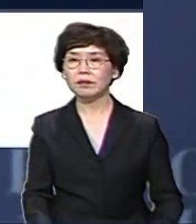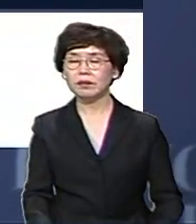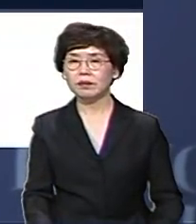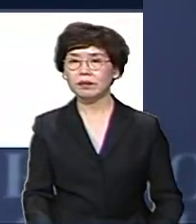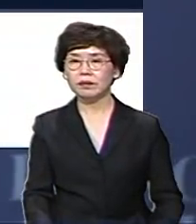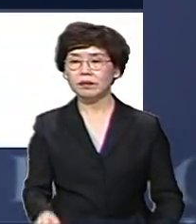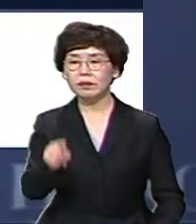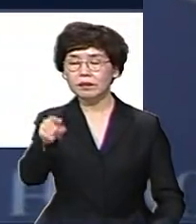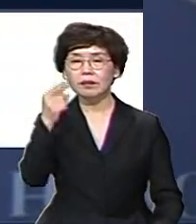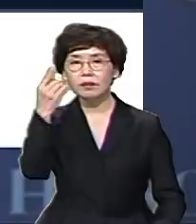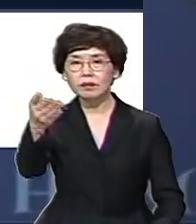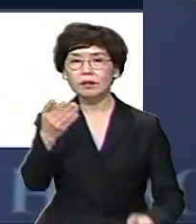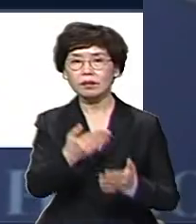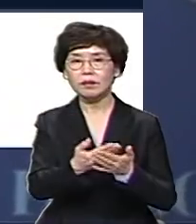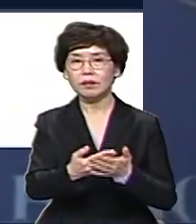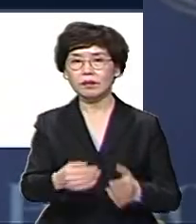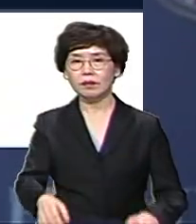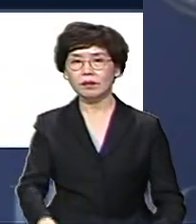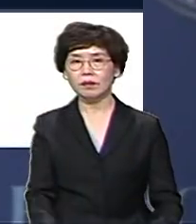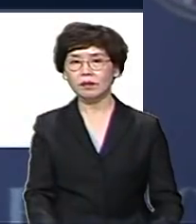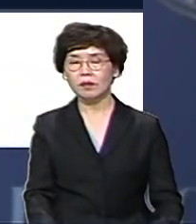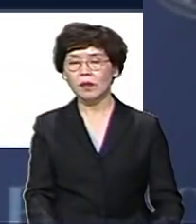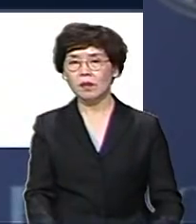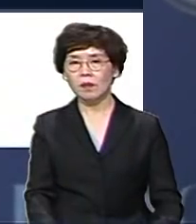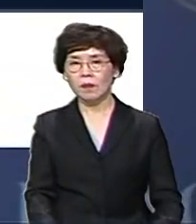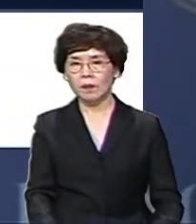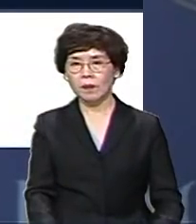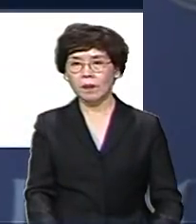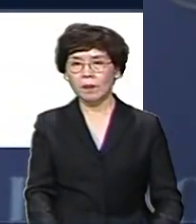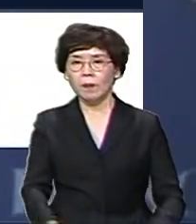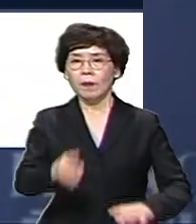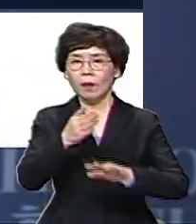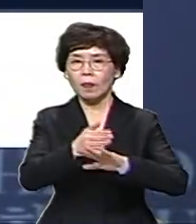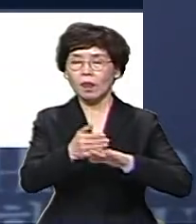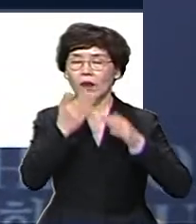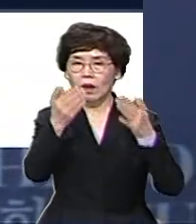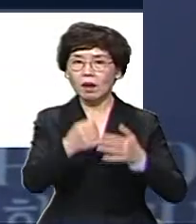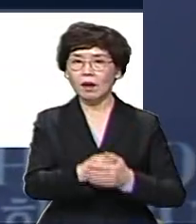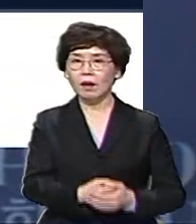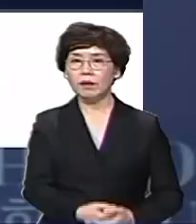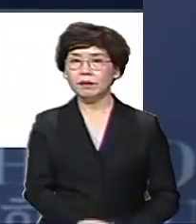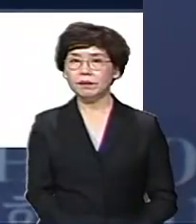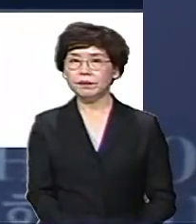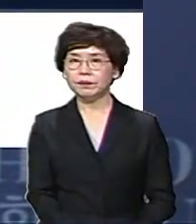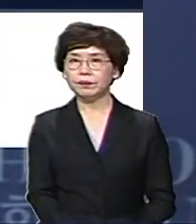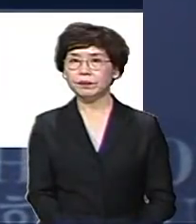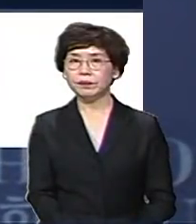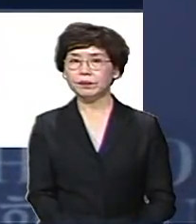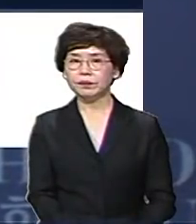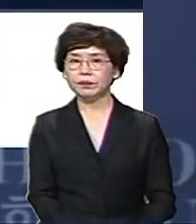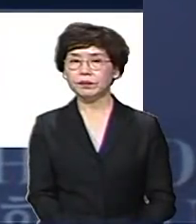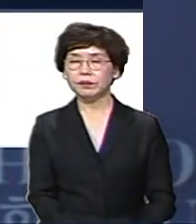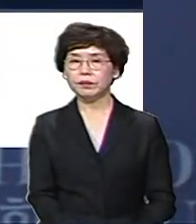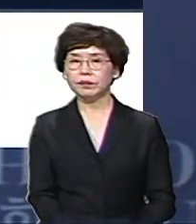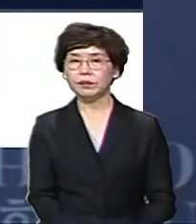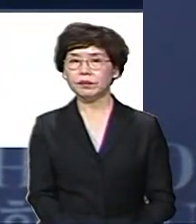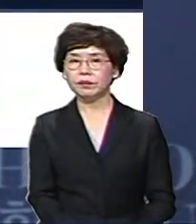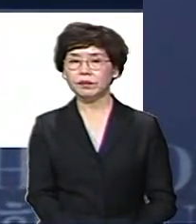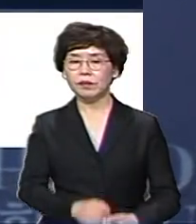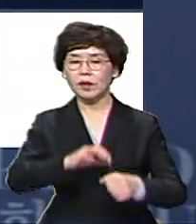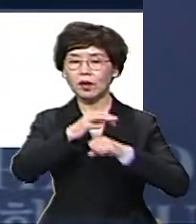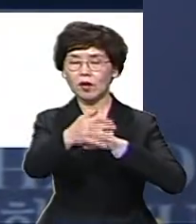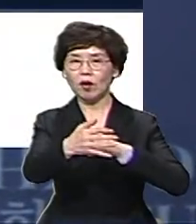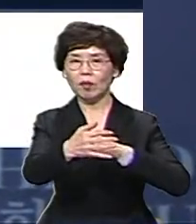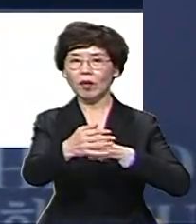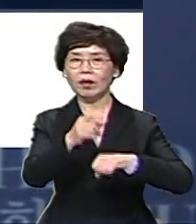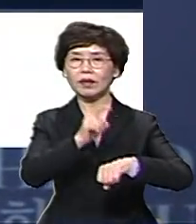총리와도 전화를 하겠습니다. 문 대통령은 아주 열심히 일하고 있고 또 그에 대해서 우리는 아주 고맙게